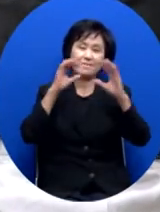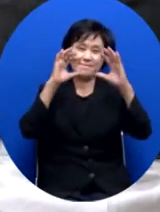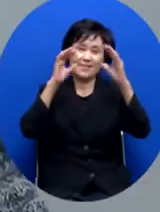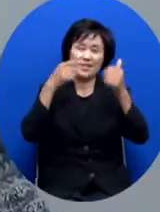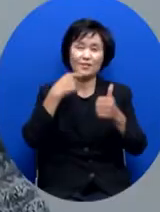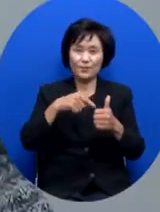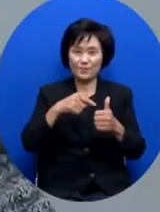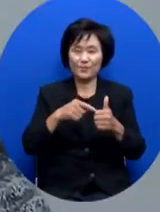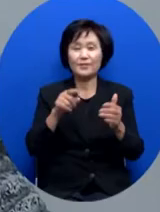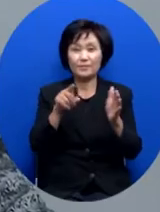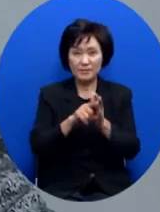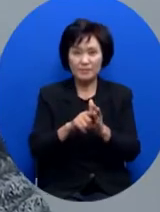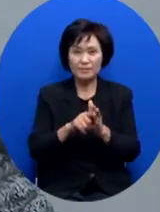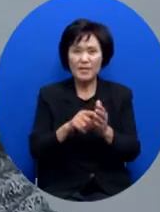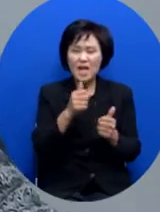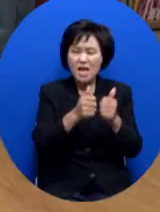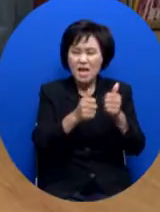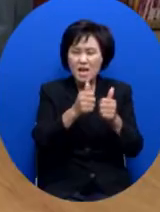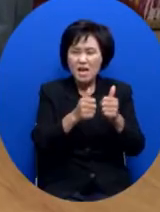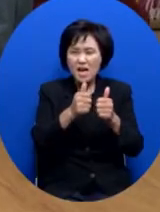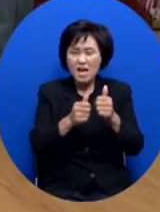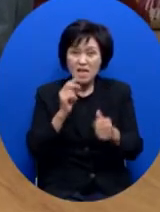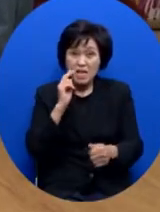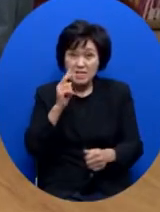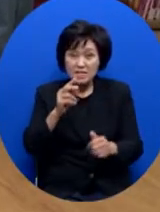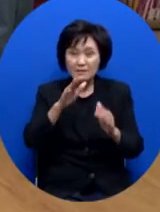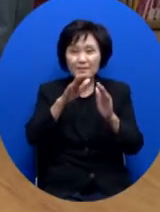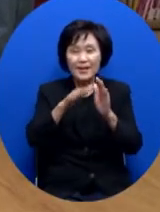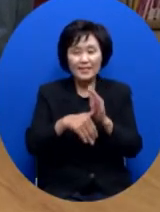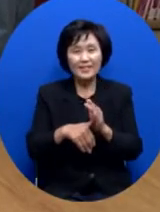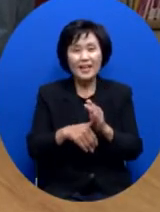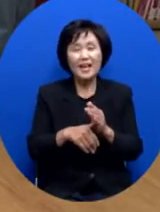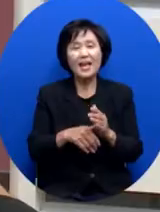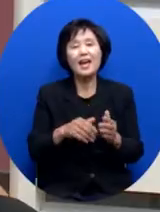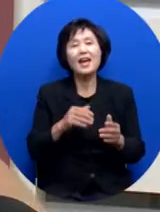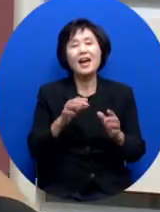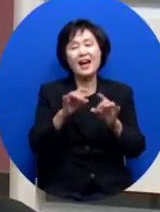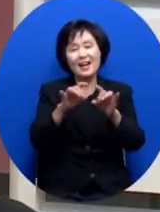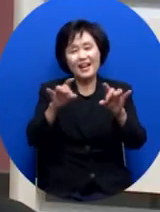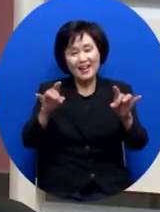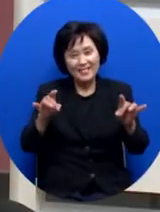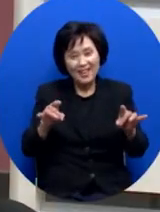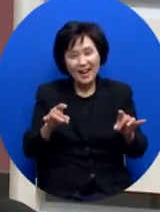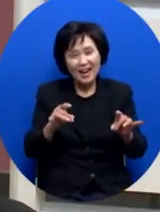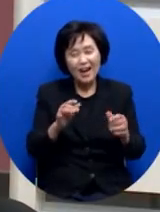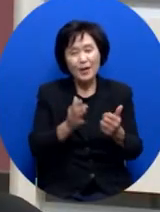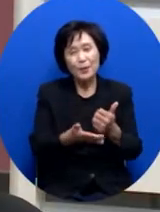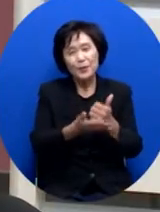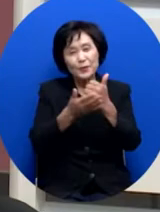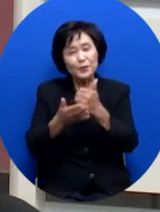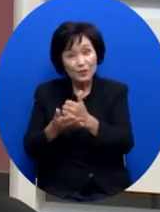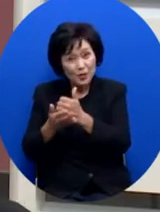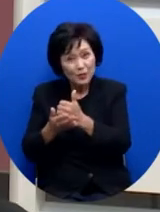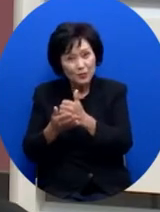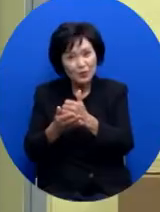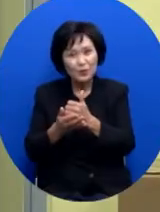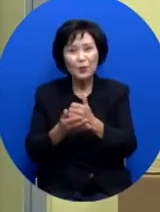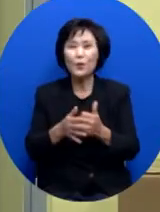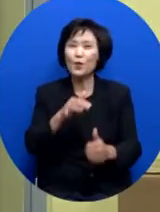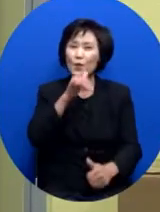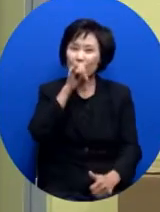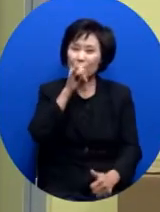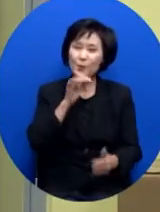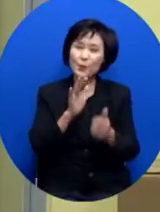경쟁 시대 끊임없이 비교 당하는 시대 사람을 기계의 쓰는 용어인 스펙으로 평가를 시대 그 것이 아니라 서로를